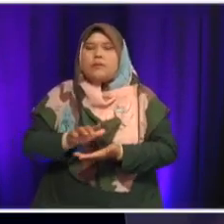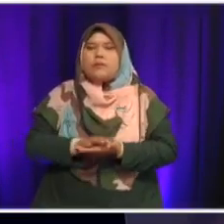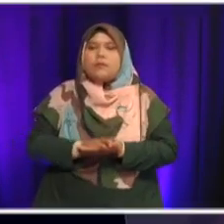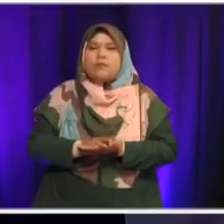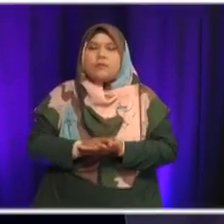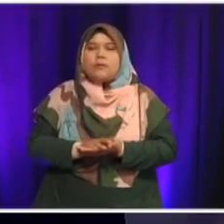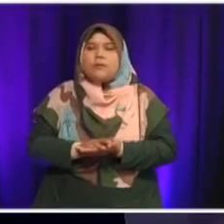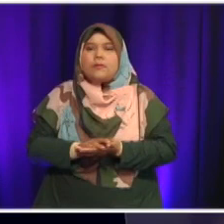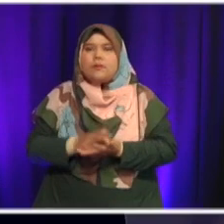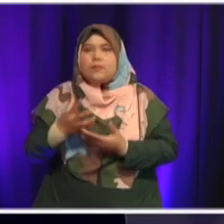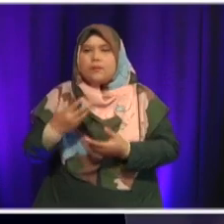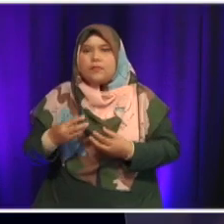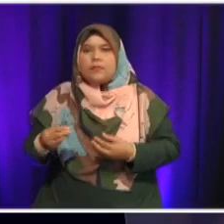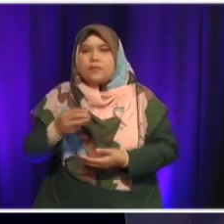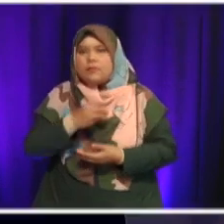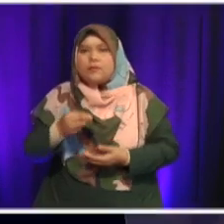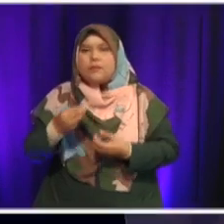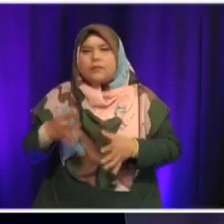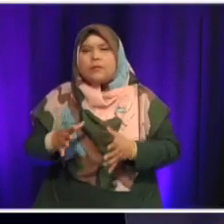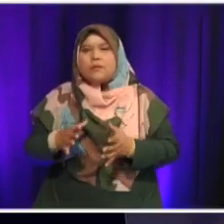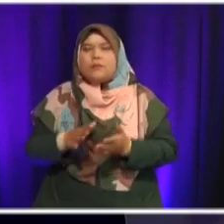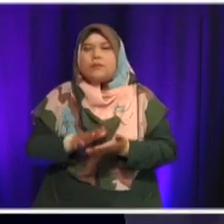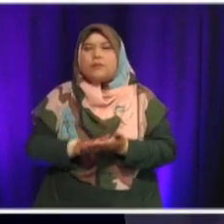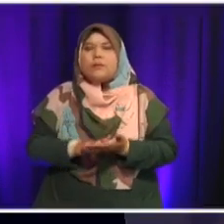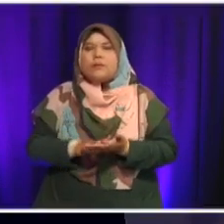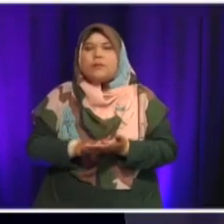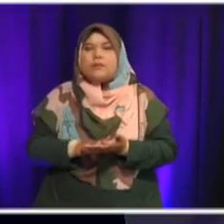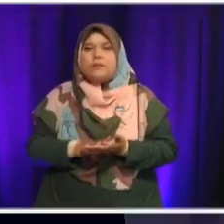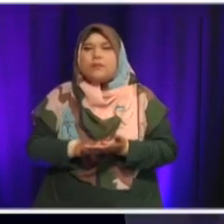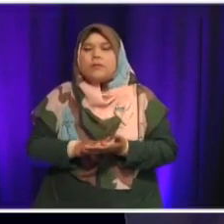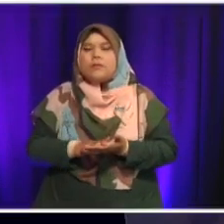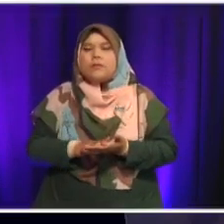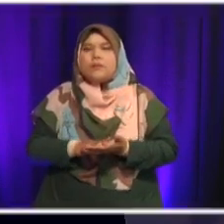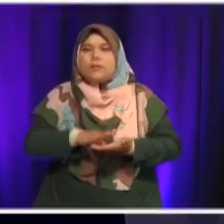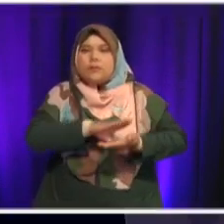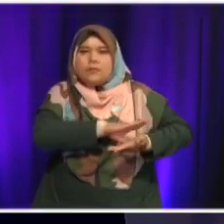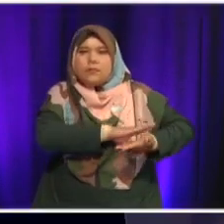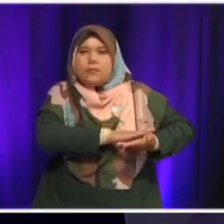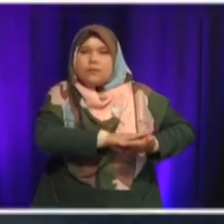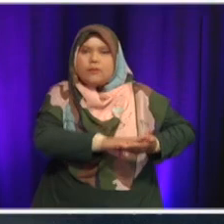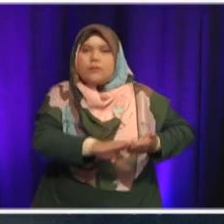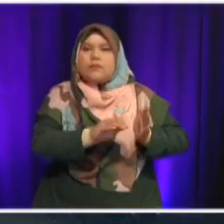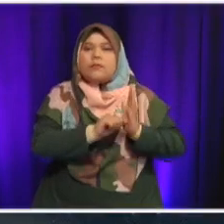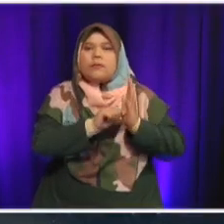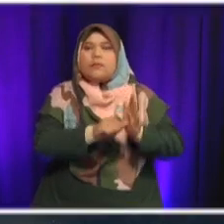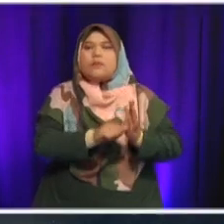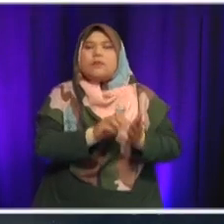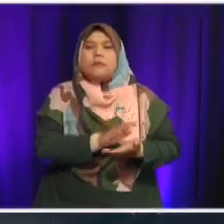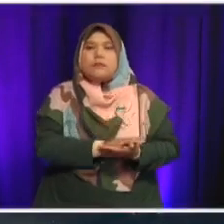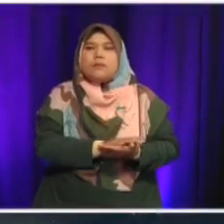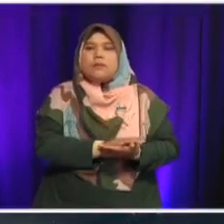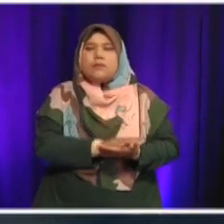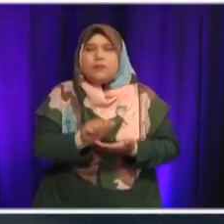dan seterusnya itulah dia sebagai proses membersih acuan membersihkan